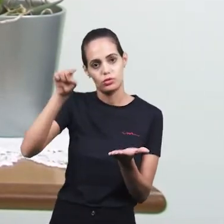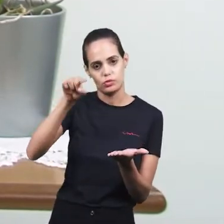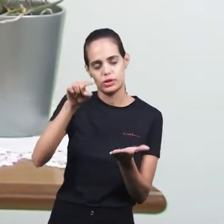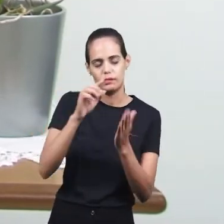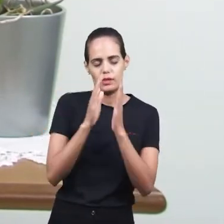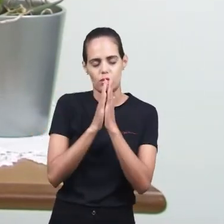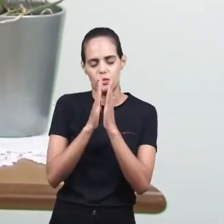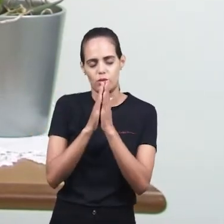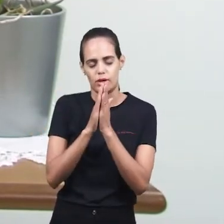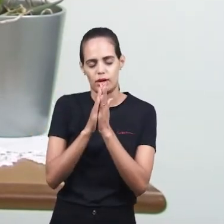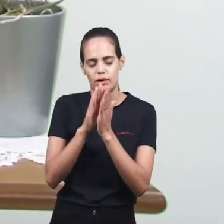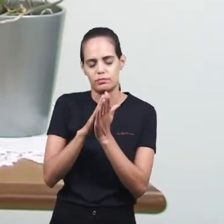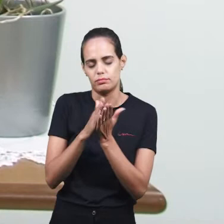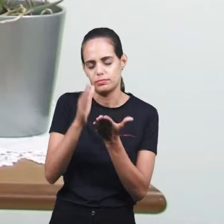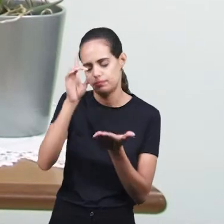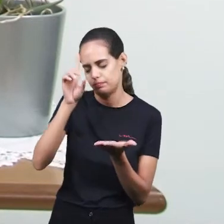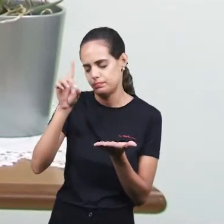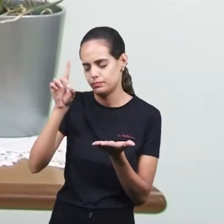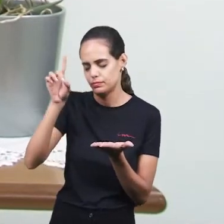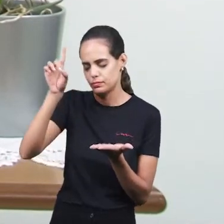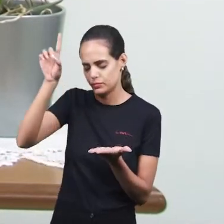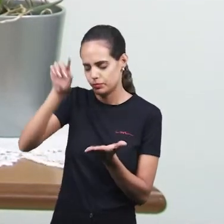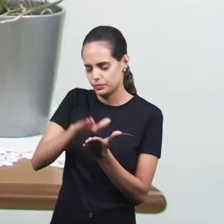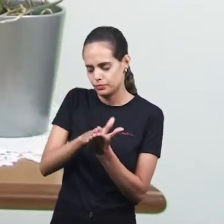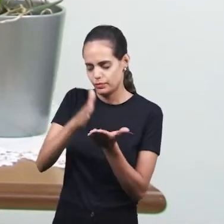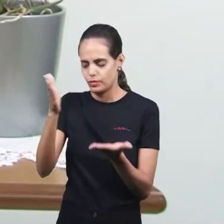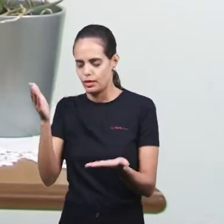и откройте Слово. Можете